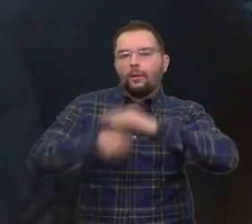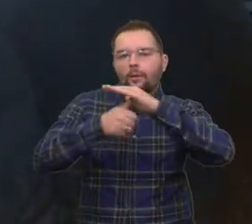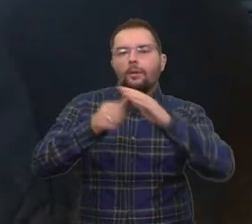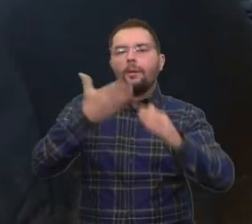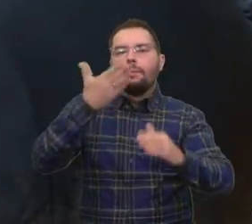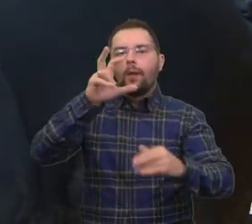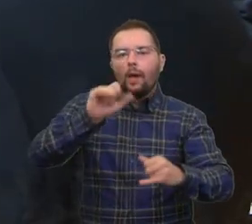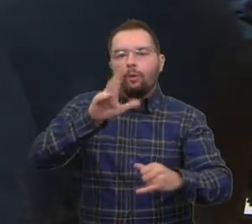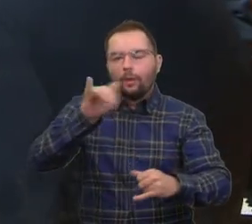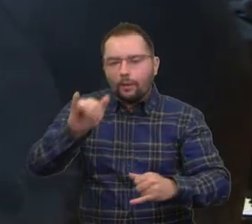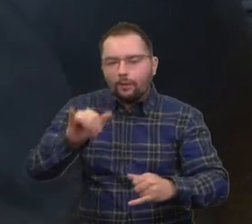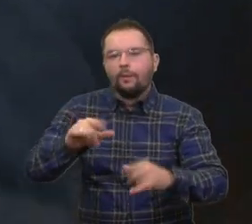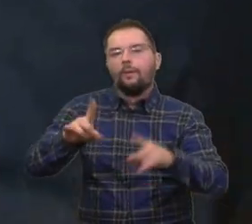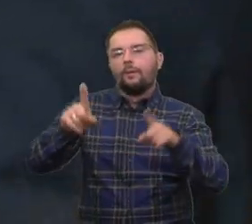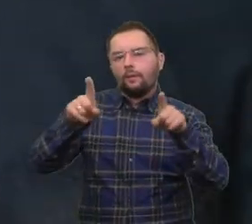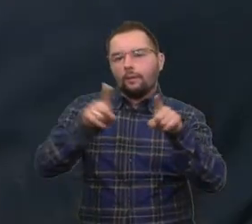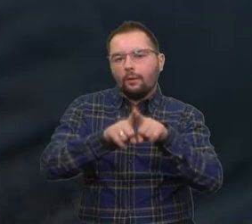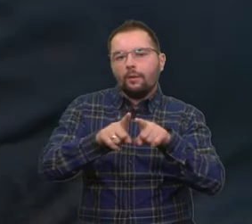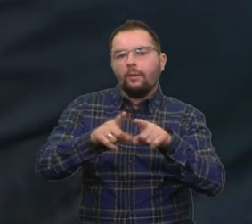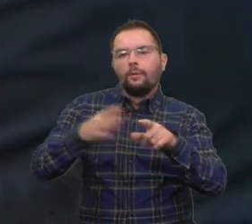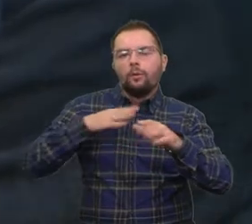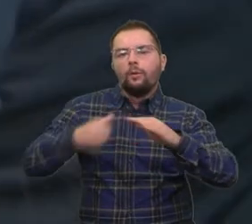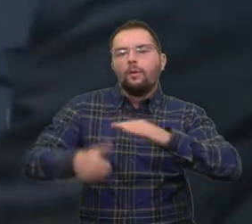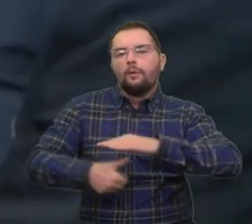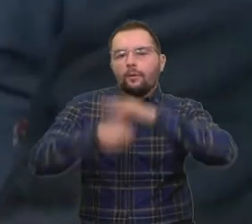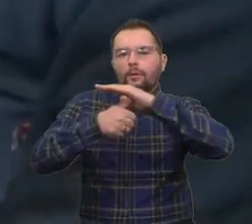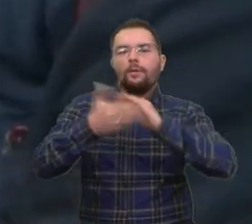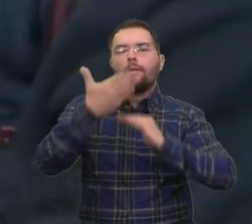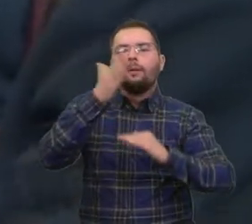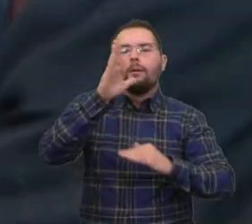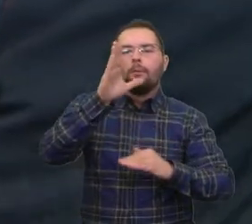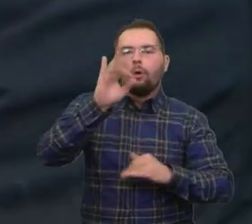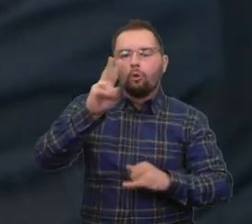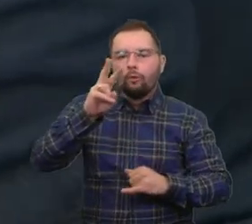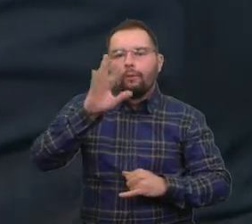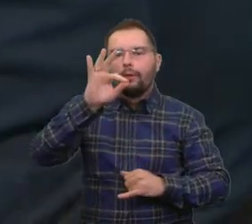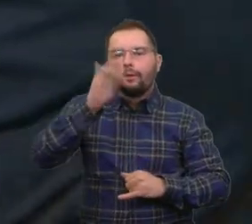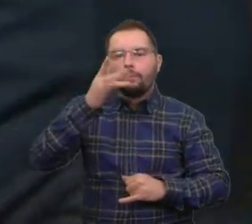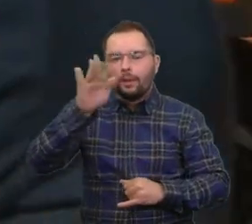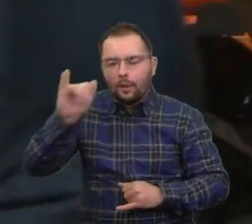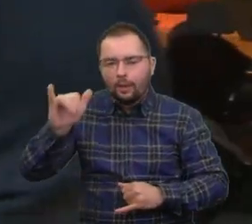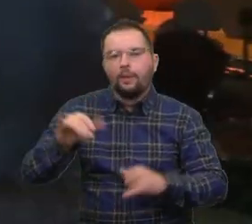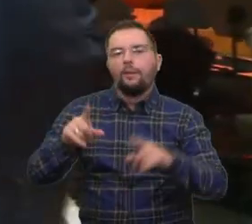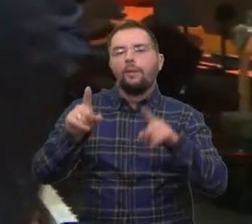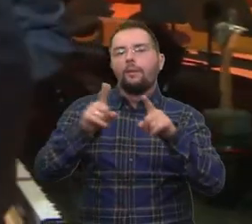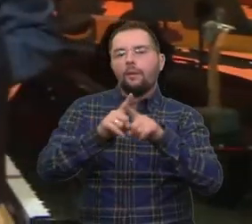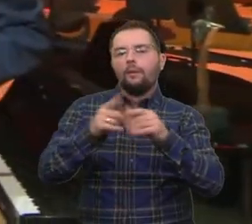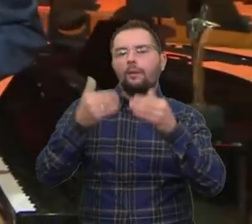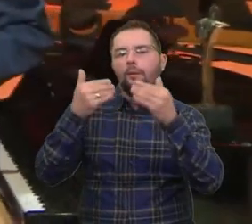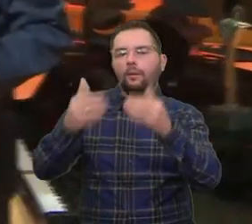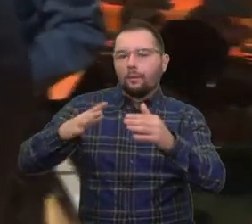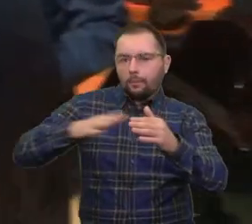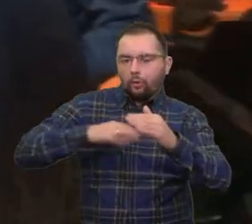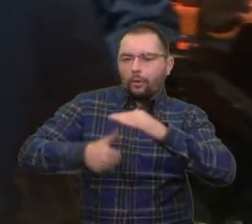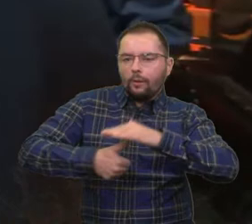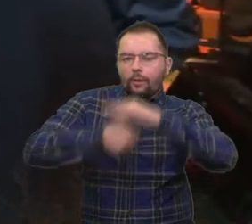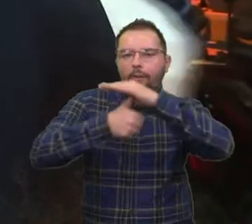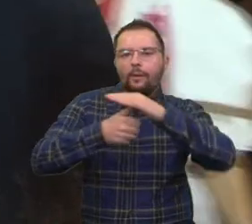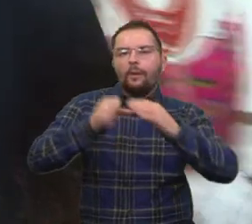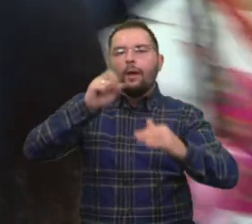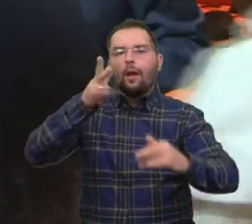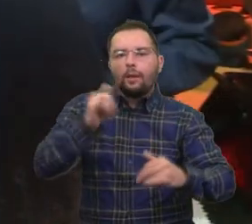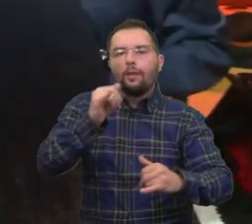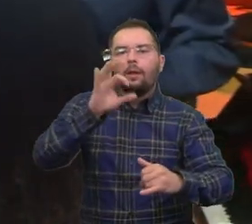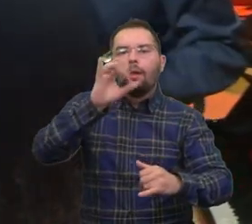Michał Czarski. Odbierze ją także były przewodniczący Bogusław Śmigielski. Statuetka trafi w ręce byłego przewodniczącego pana